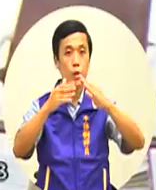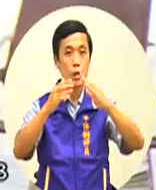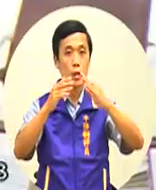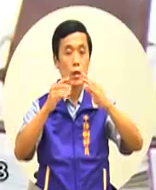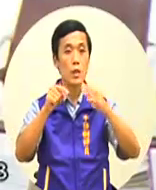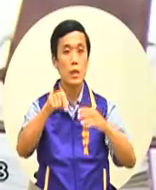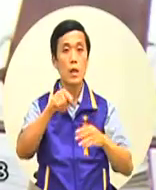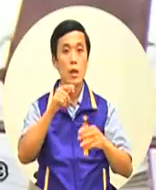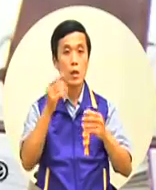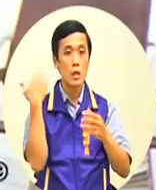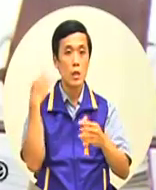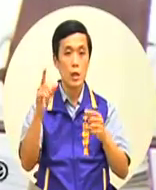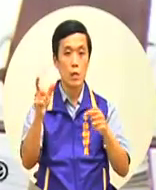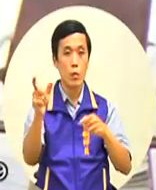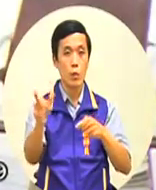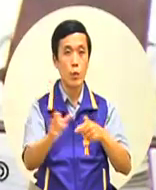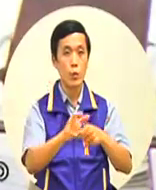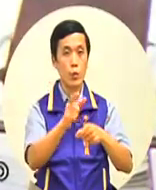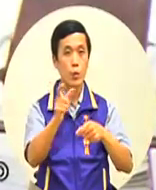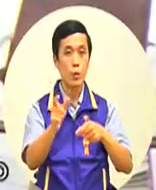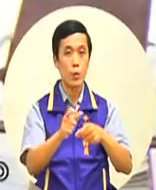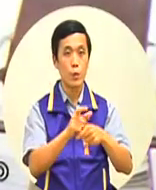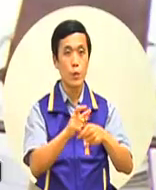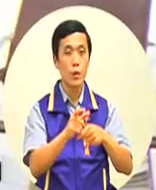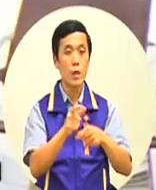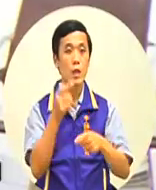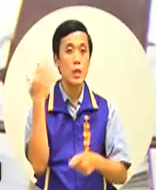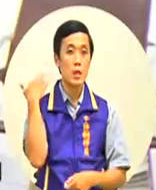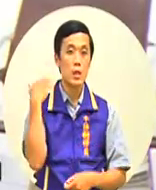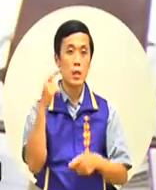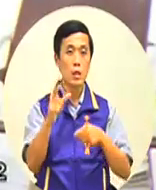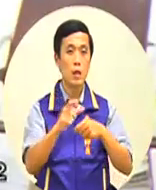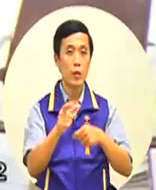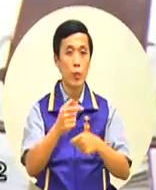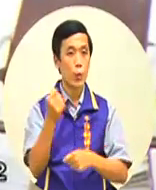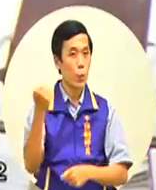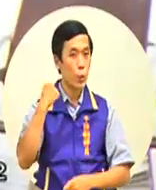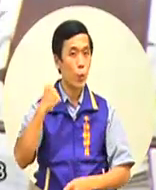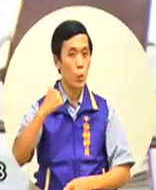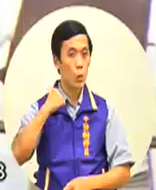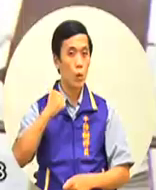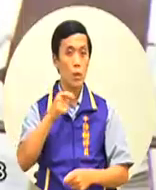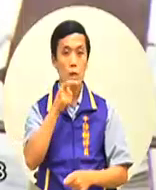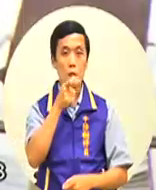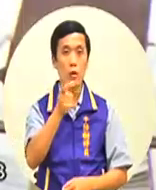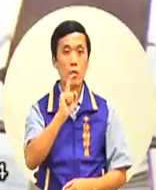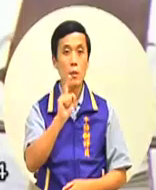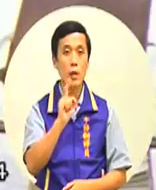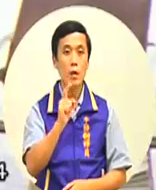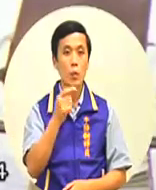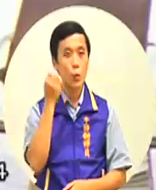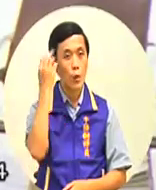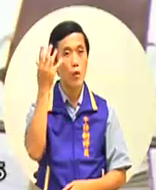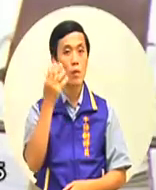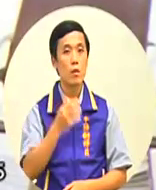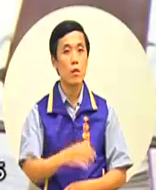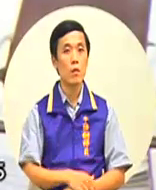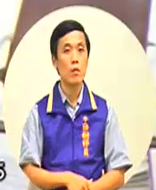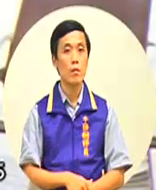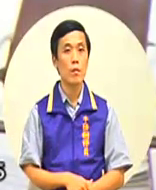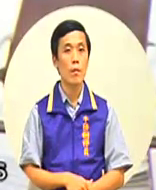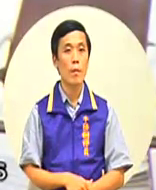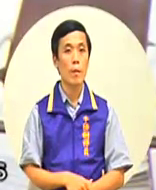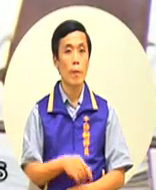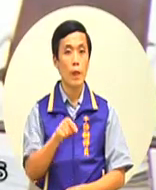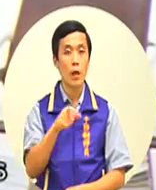它就把那个是那一次的那个台风很大哈。叫什么台风去了？哦，